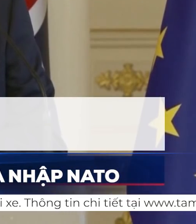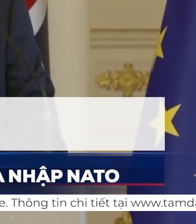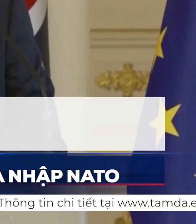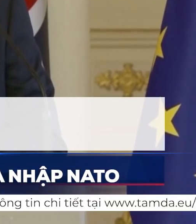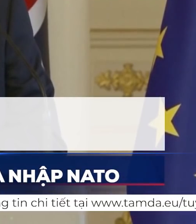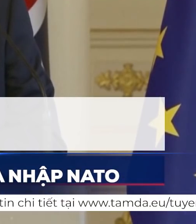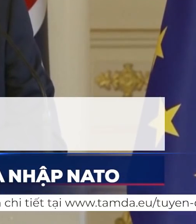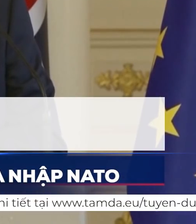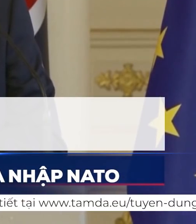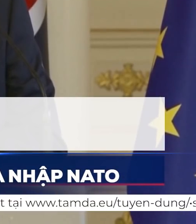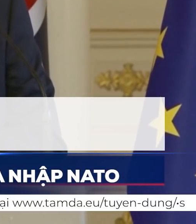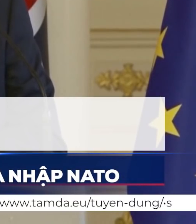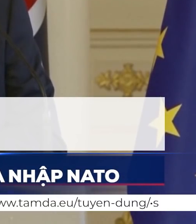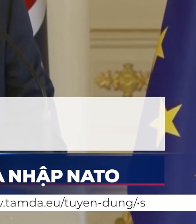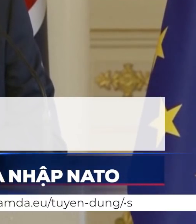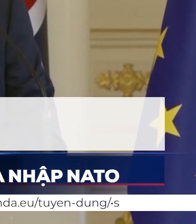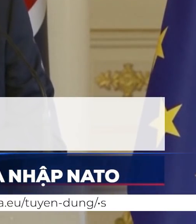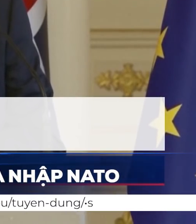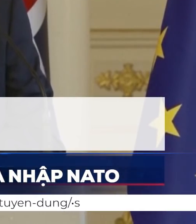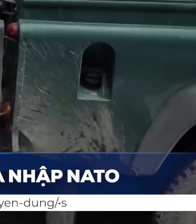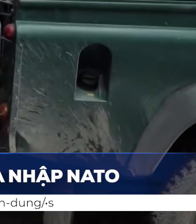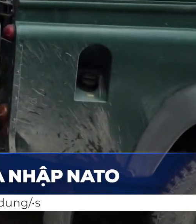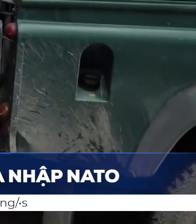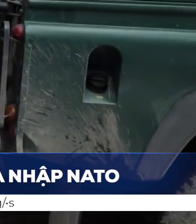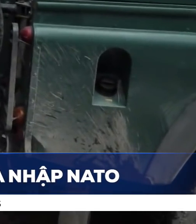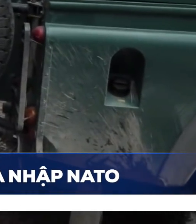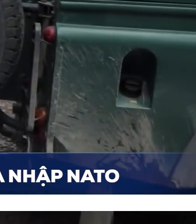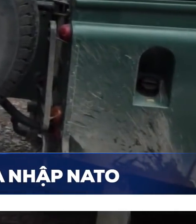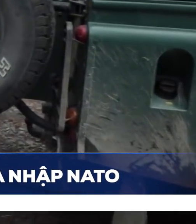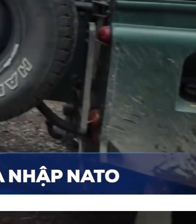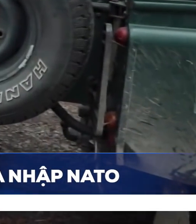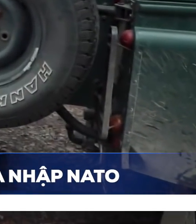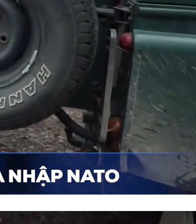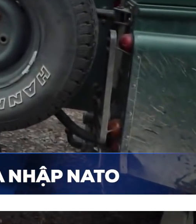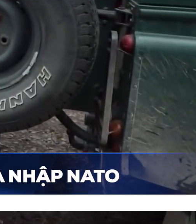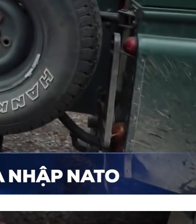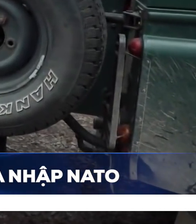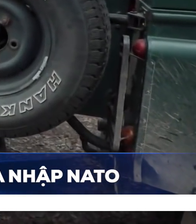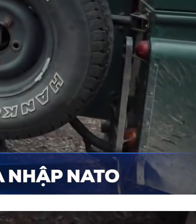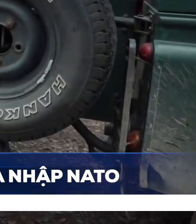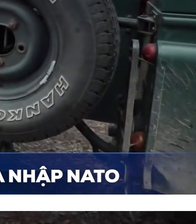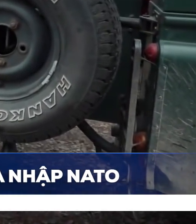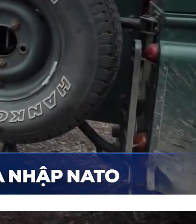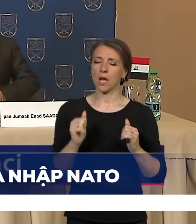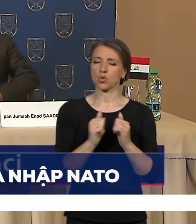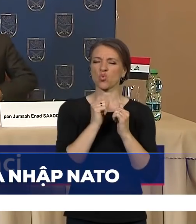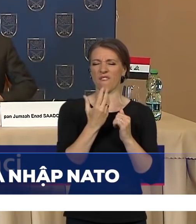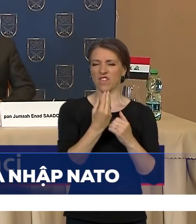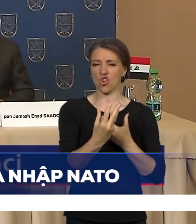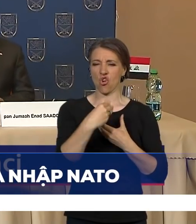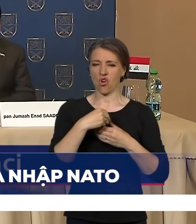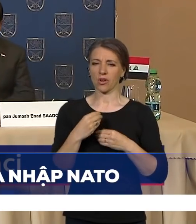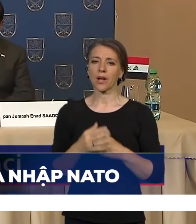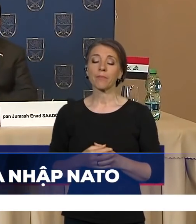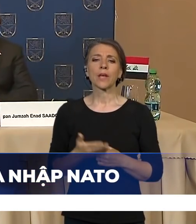rằng họ ủng hộ việc nước này gia nhập Liên minh Bắc Đại Tây Dương. Điều này có thể thành hiện thực vào mùa hè năm nay tại hội nghị thượng đỉnh.